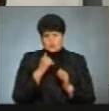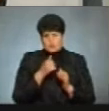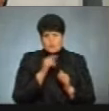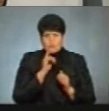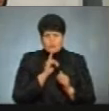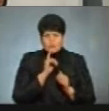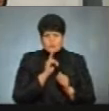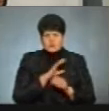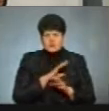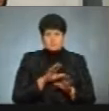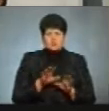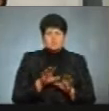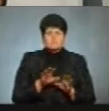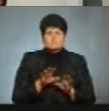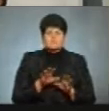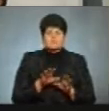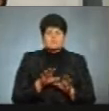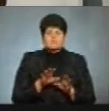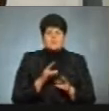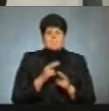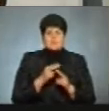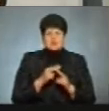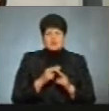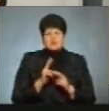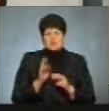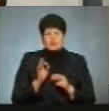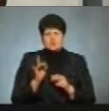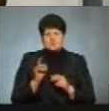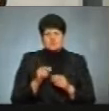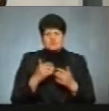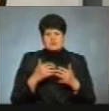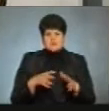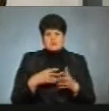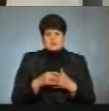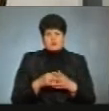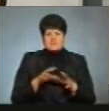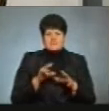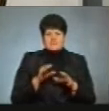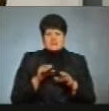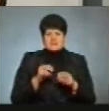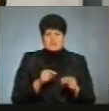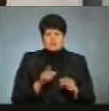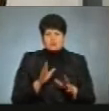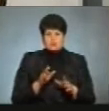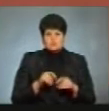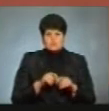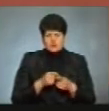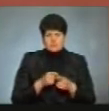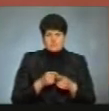щорічно, поки не будуть металоконструкції, втратять вже свою властивість, не будуть